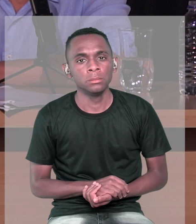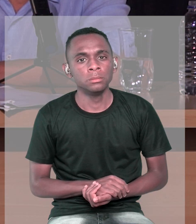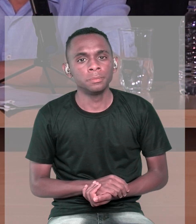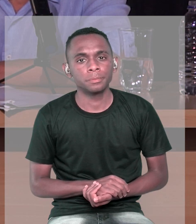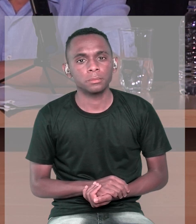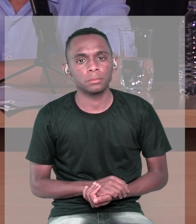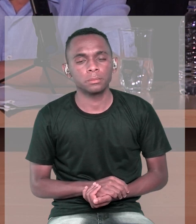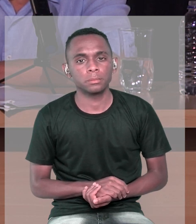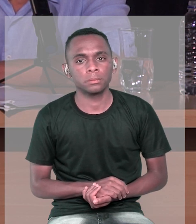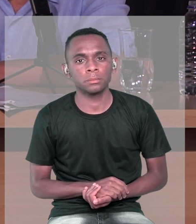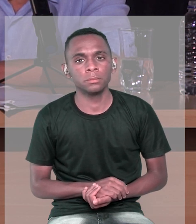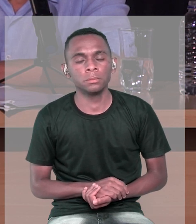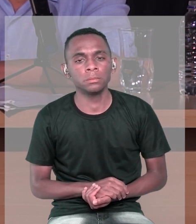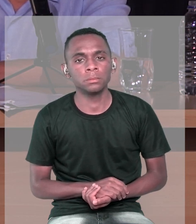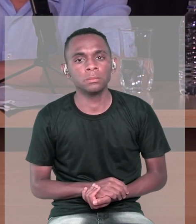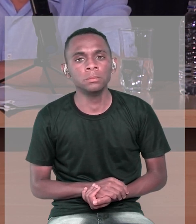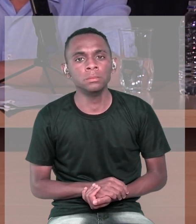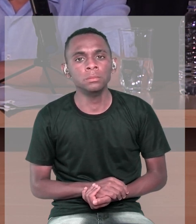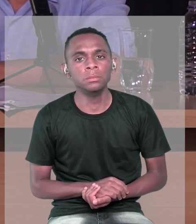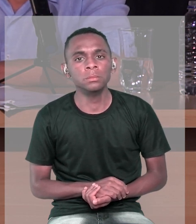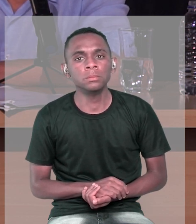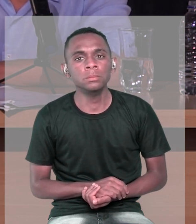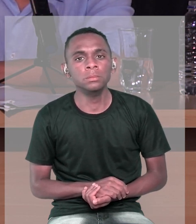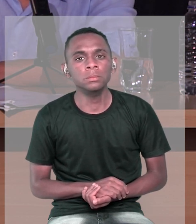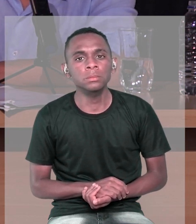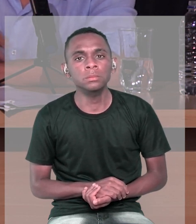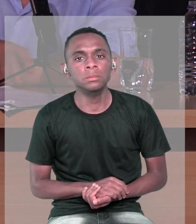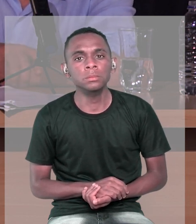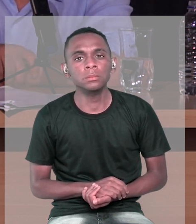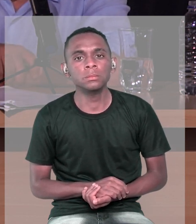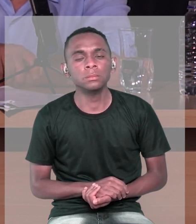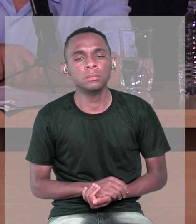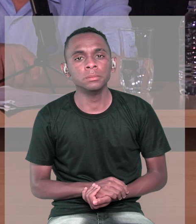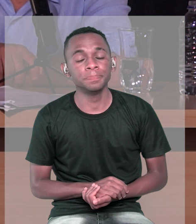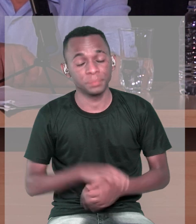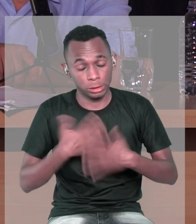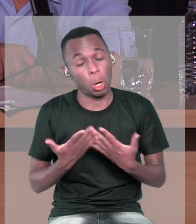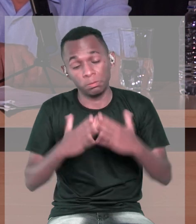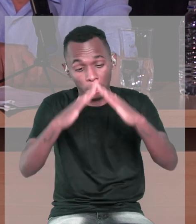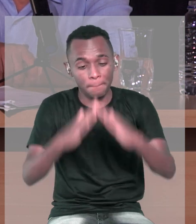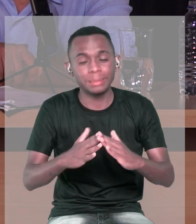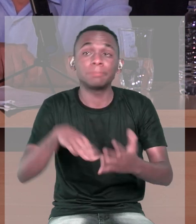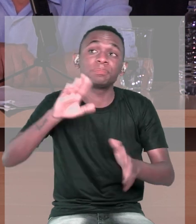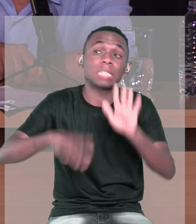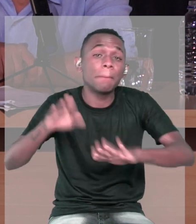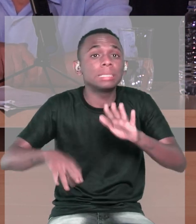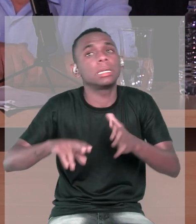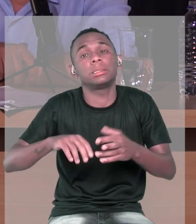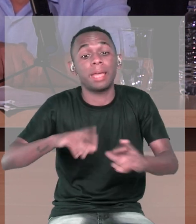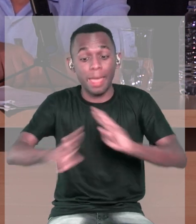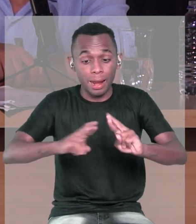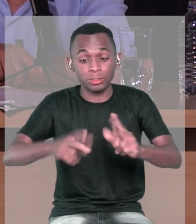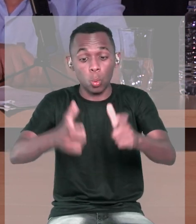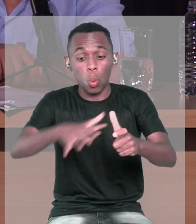recevoir quelque chose de l'espace dans lequel on est inscrit. Habitar talvez seja ter uma relação com